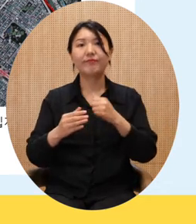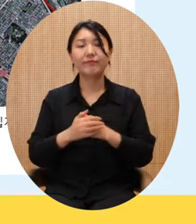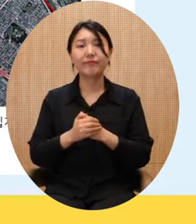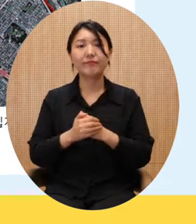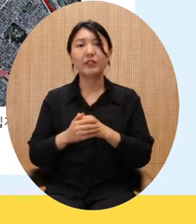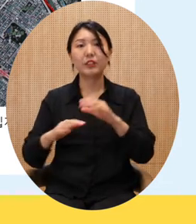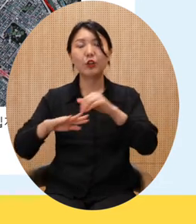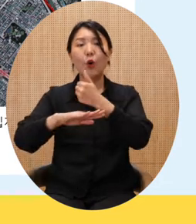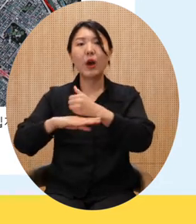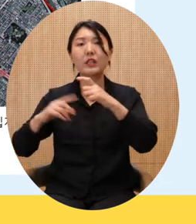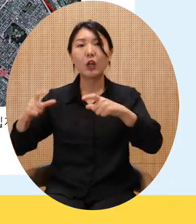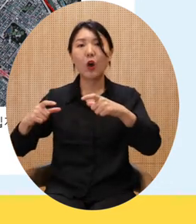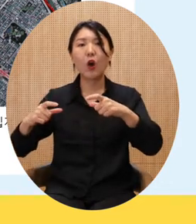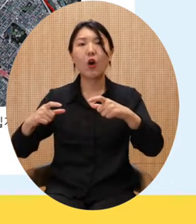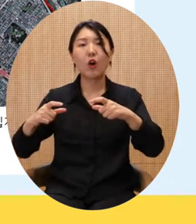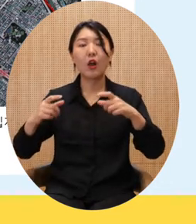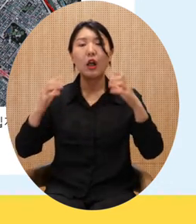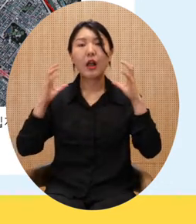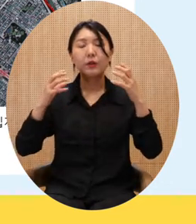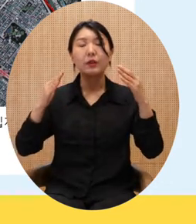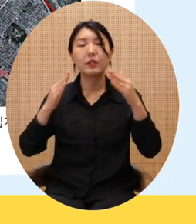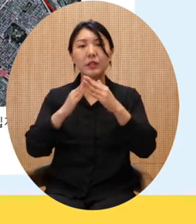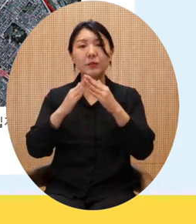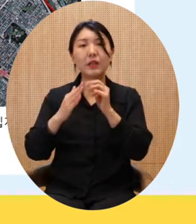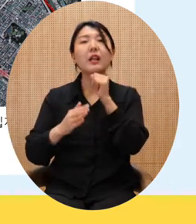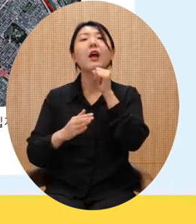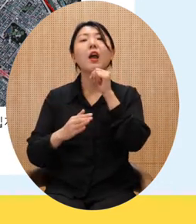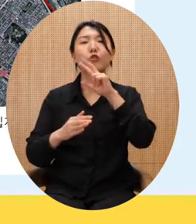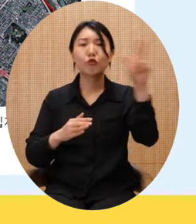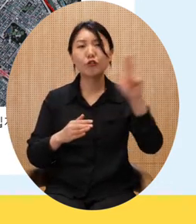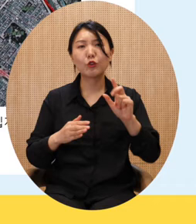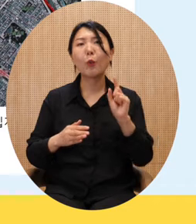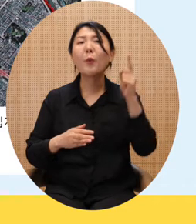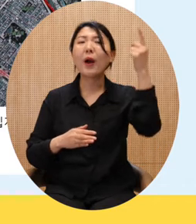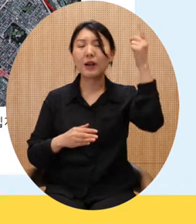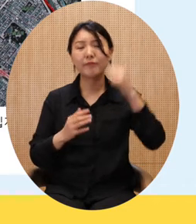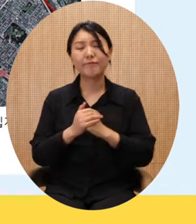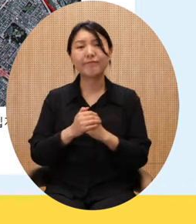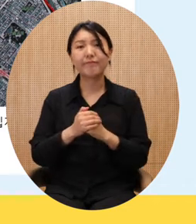정왕지역은 아동주거빈곤 비율이 전국에서 가장 높은 지역입니다.